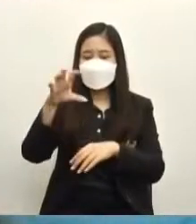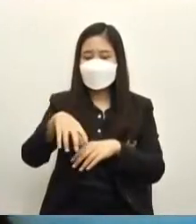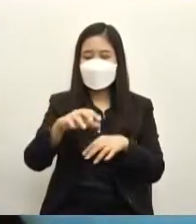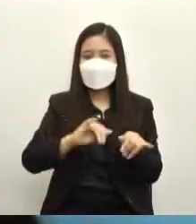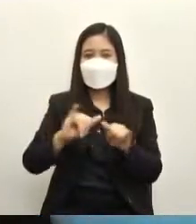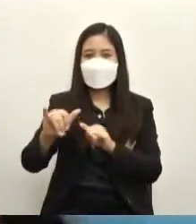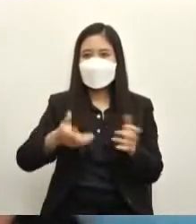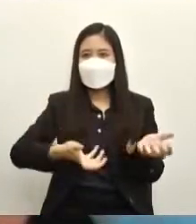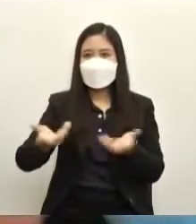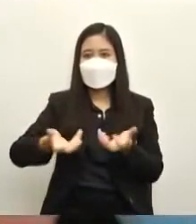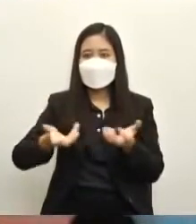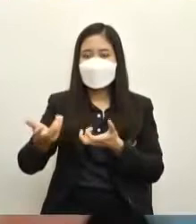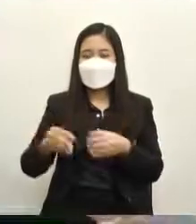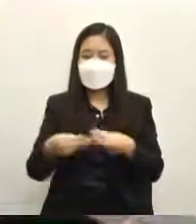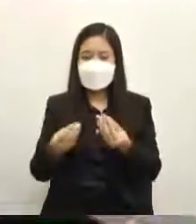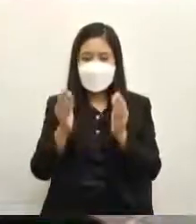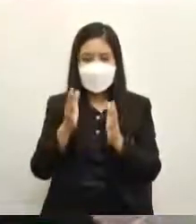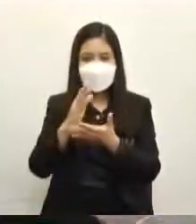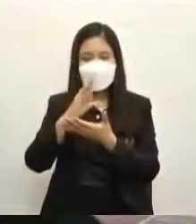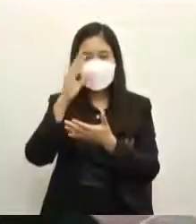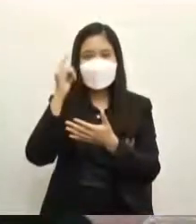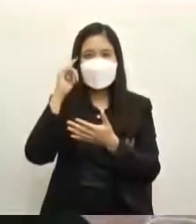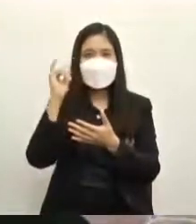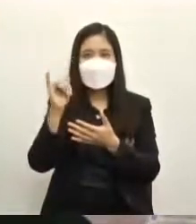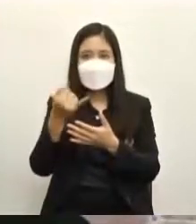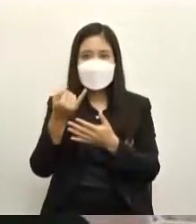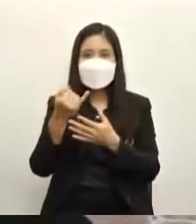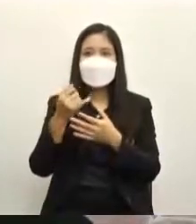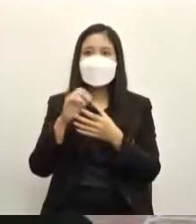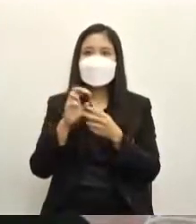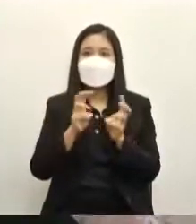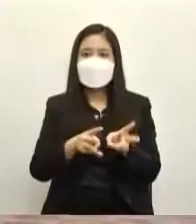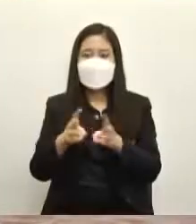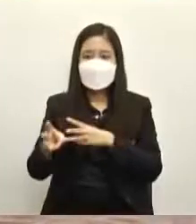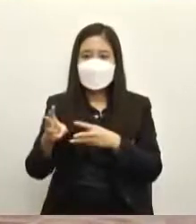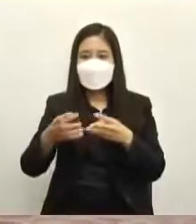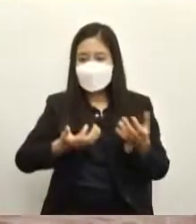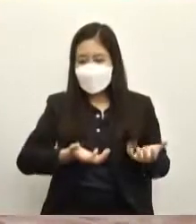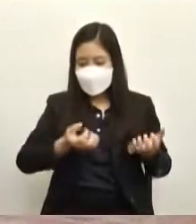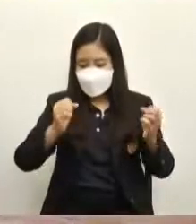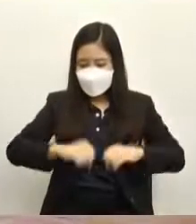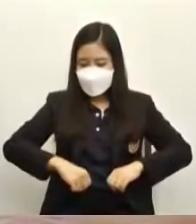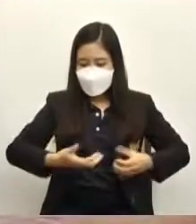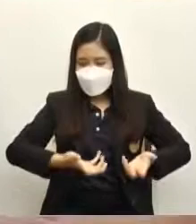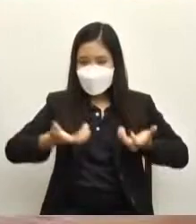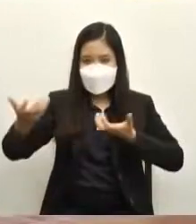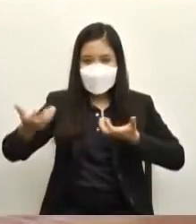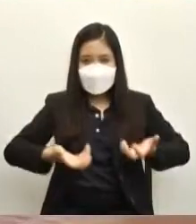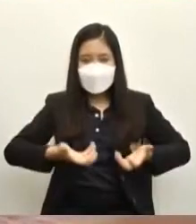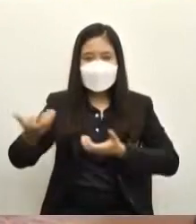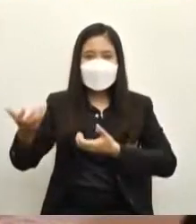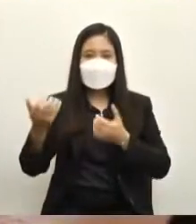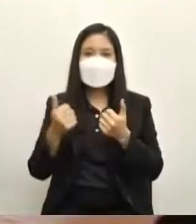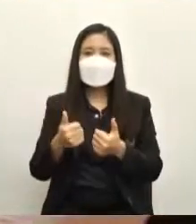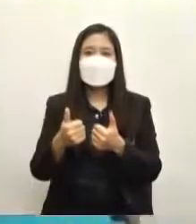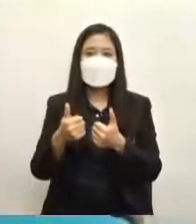ให้นักเรียนที่ได้รับการฝึกการสอนนั้นมีสติสามารถยกเคลื่อนย้ายผู้ประสบภัยออกจากพื้นที่อันตราย